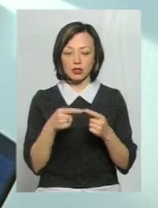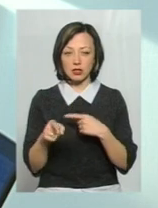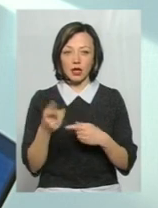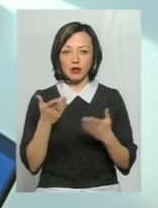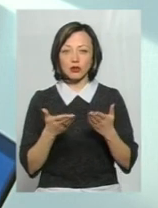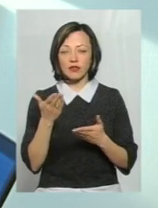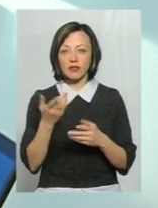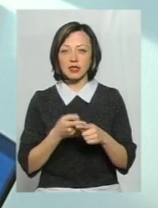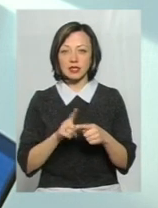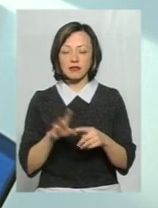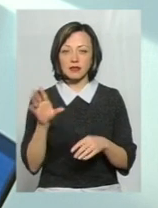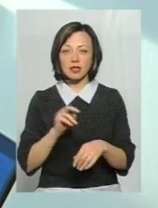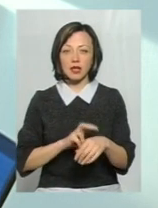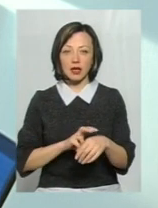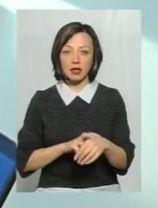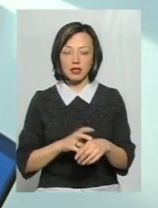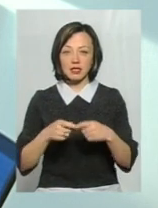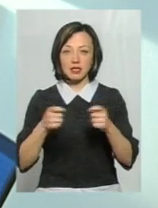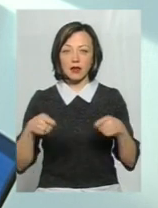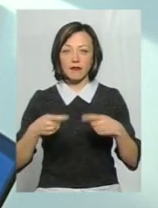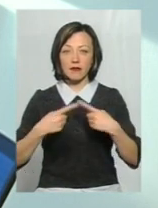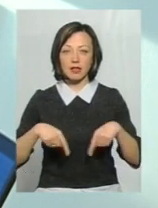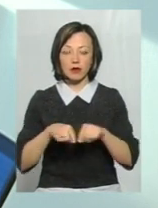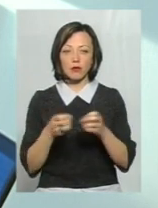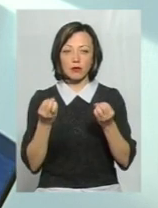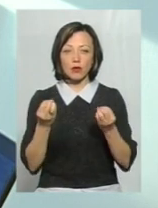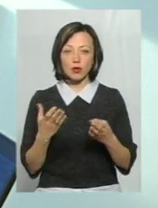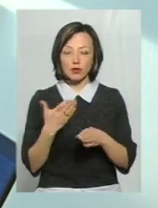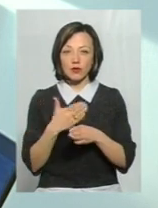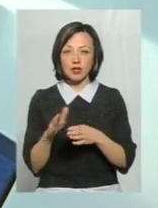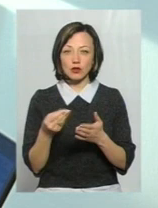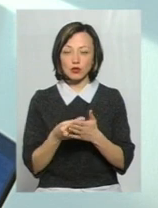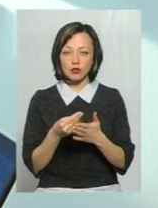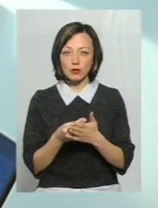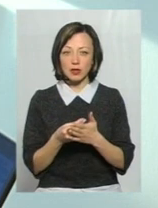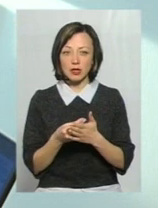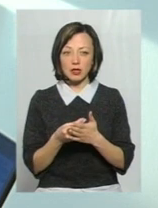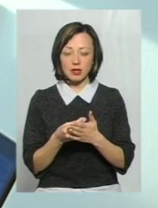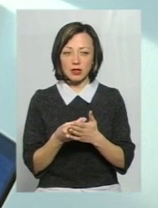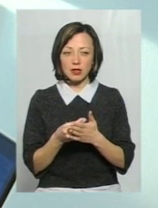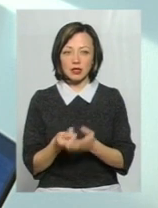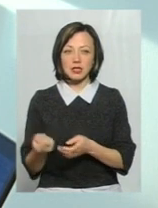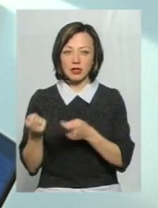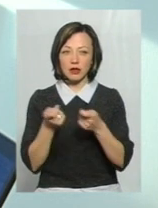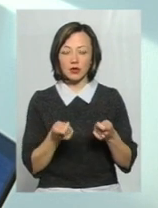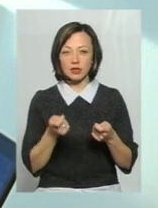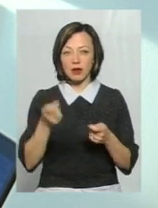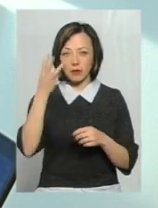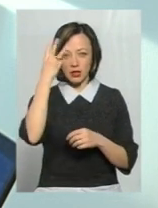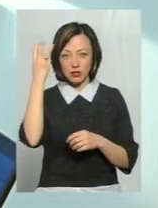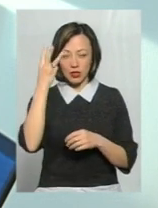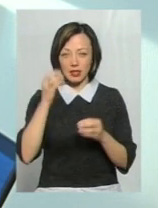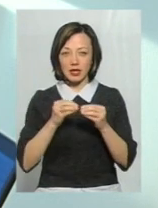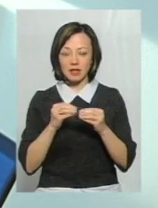якщо б ті всі лікарі, я би за відділення, просто виділили ту суму, яку заносять наші громадяни-хмельничани,